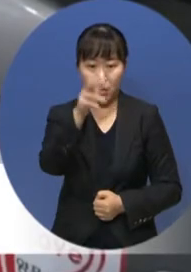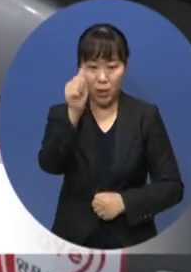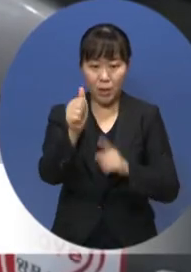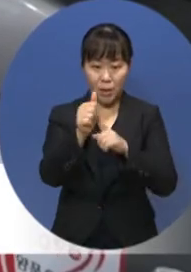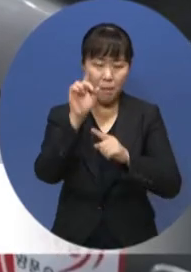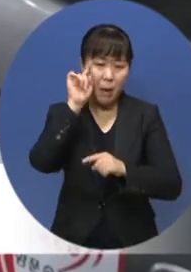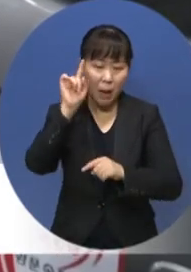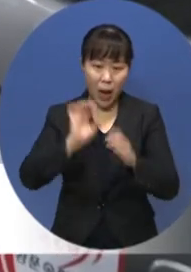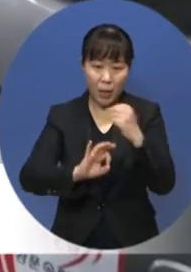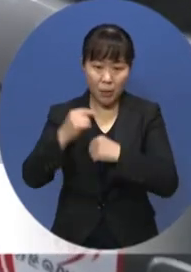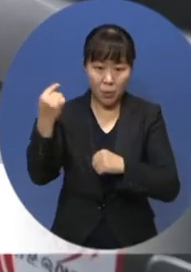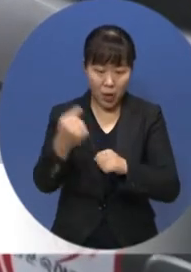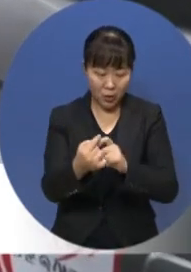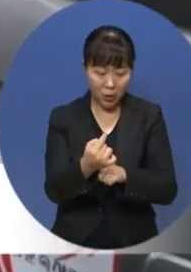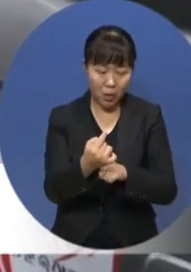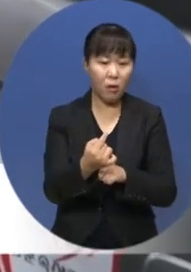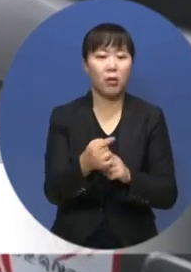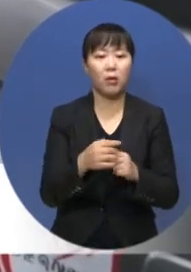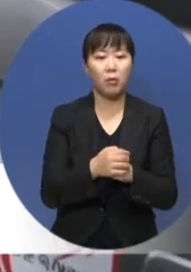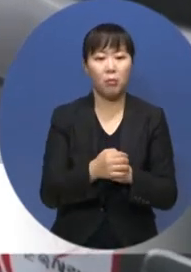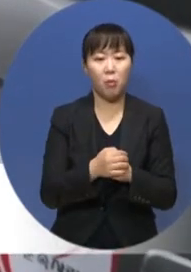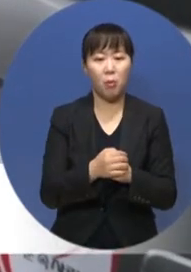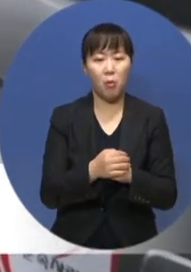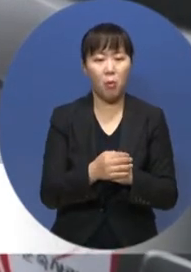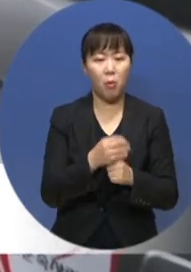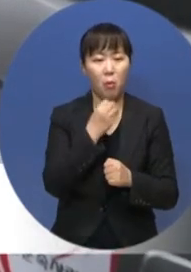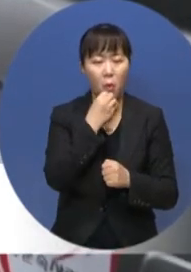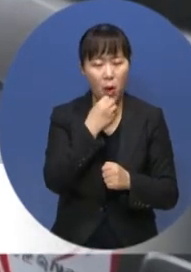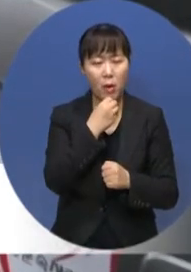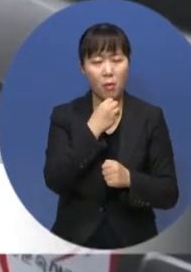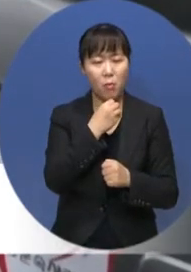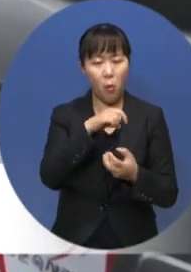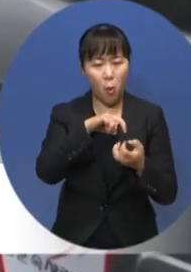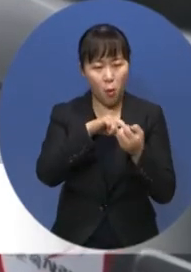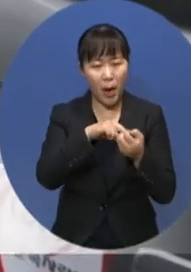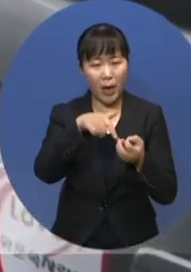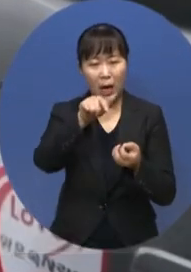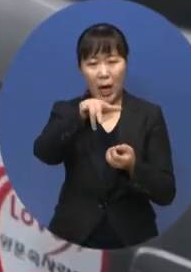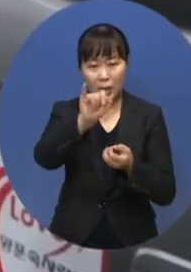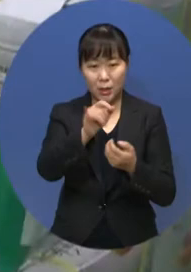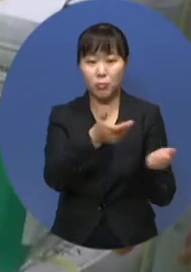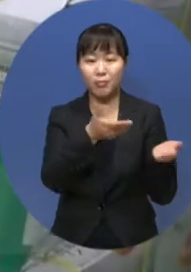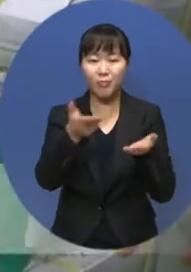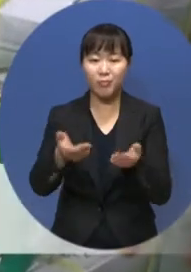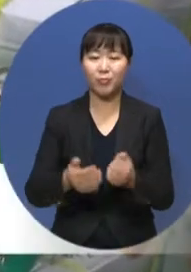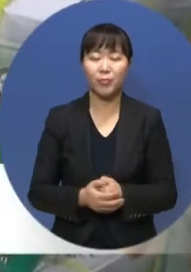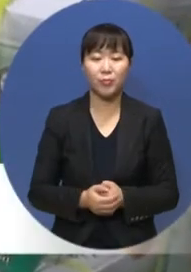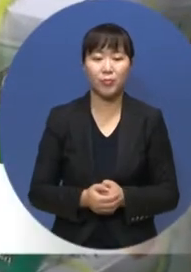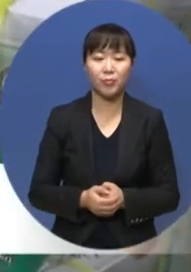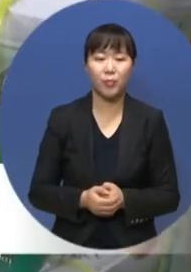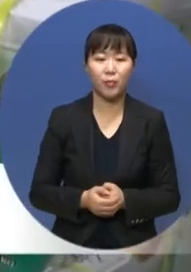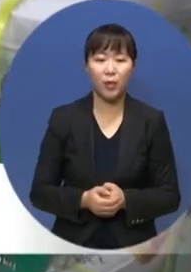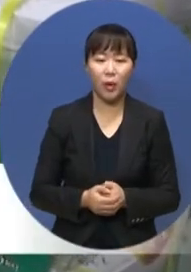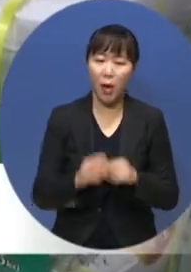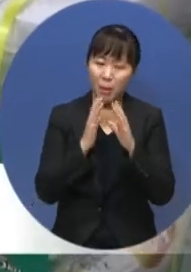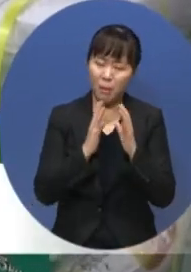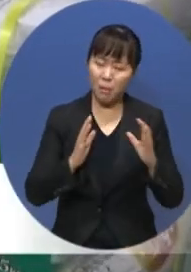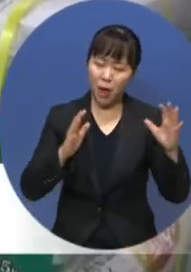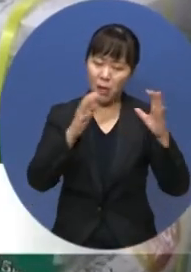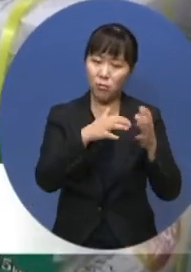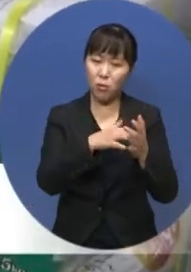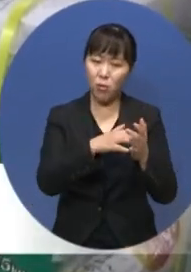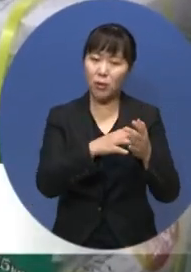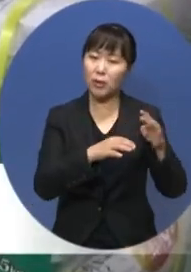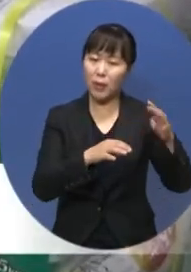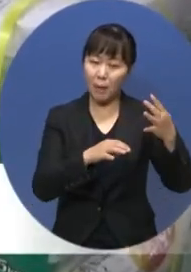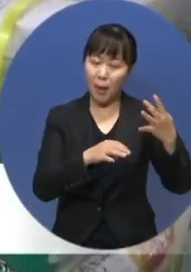뭐 필요한 거 우리가 오이, 호박, 가지를 준비해서 지금 드리고 있습니다. 대출 자본에 한